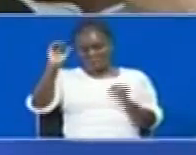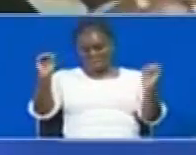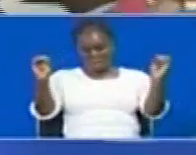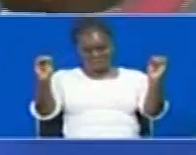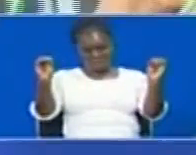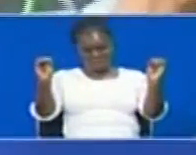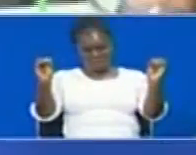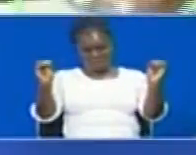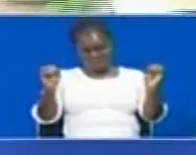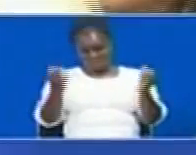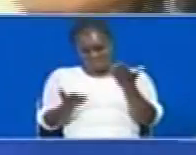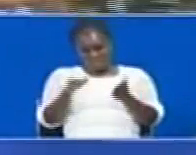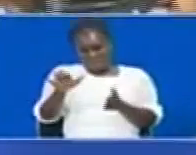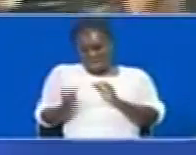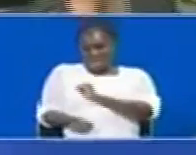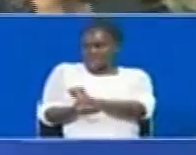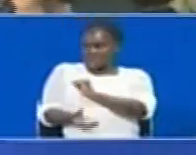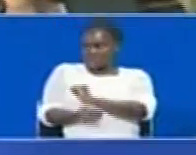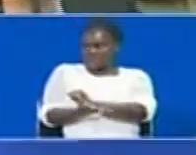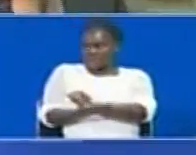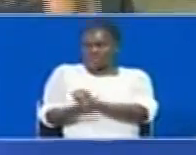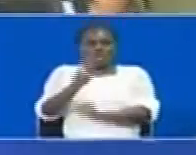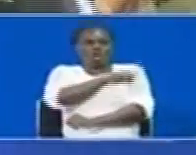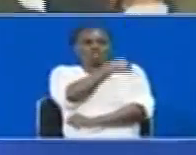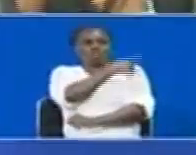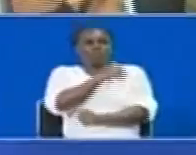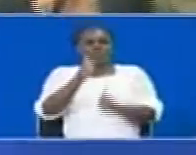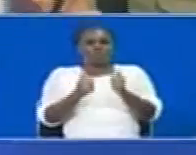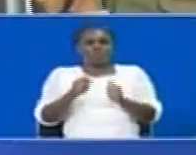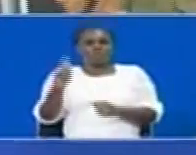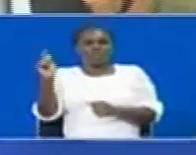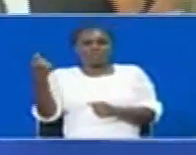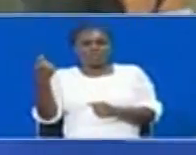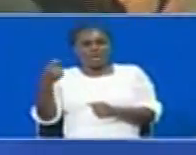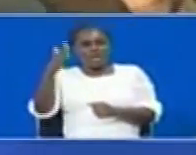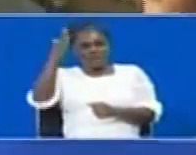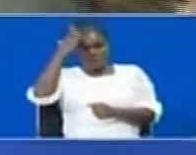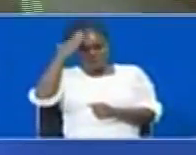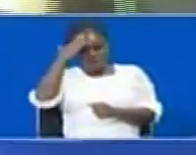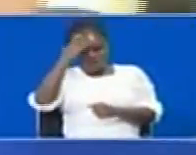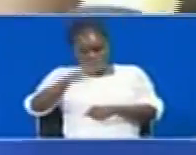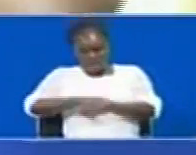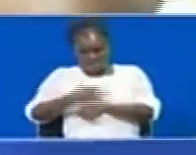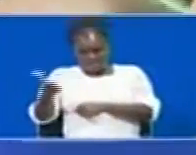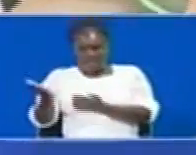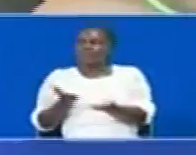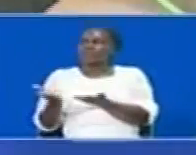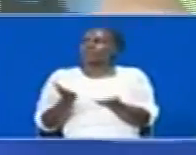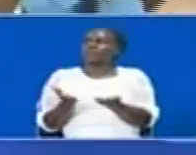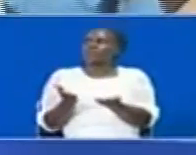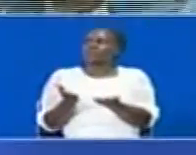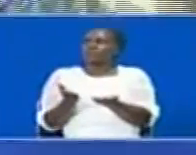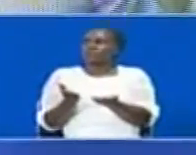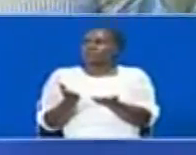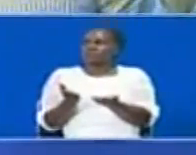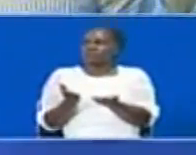hospitali, aweze kueleza Wakenya wanafanya kazi na ni hospitali ipi, ndipo sasa Wakenya waweze kupanda basi wakende kule kuhudumiwa.